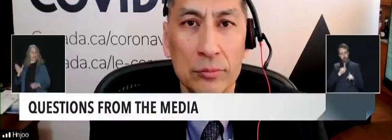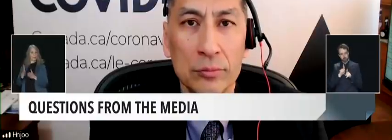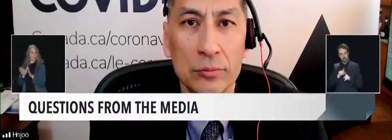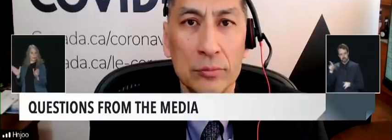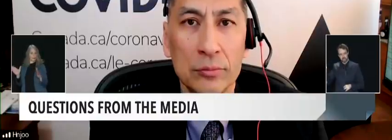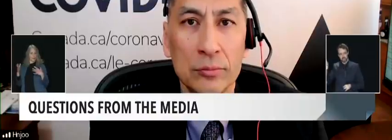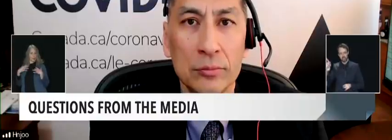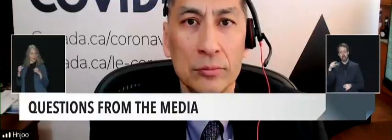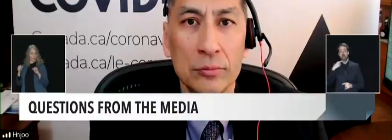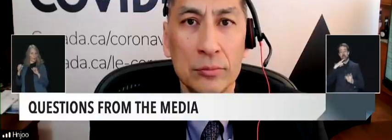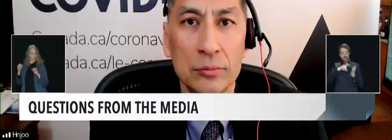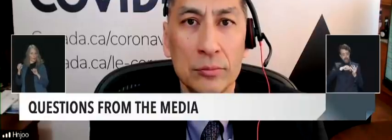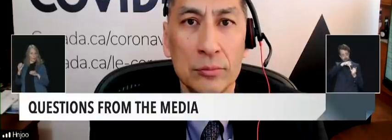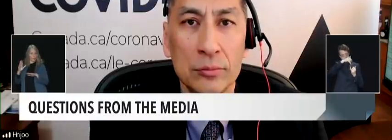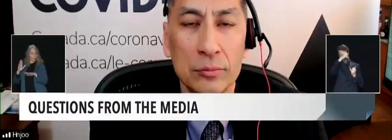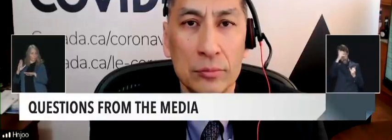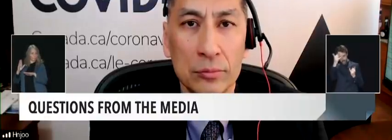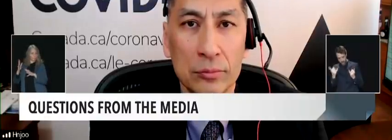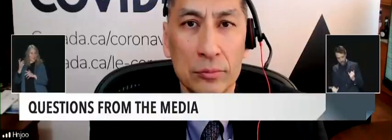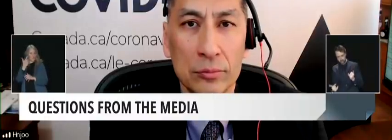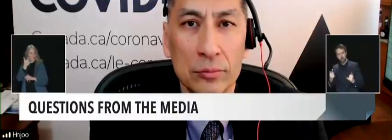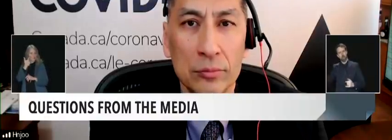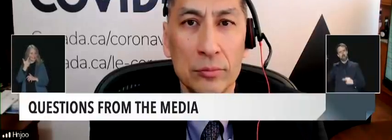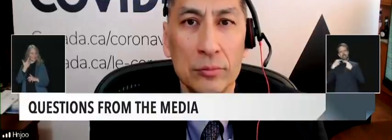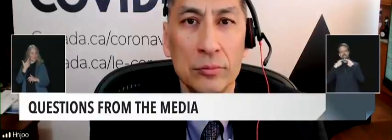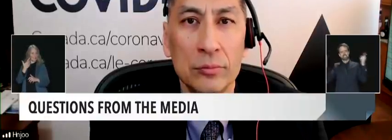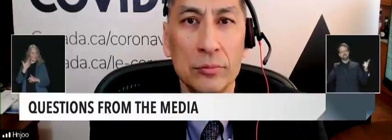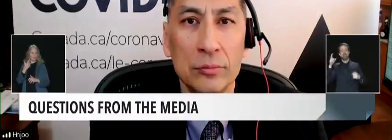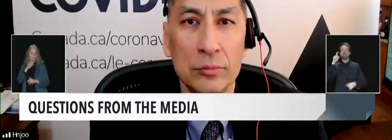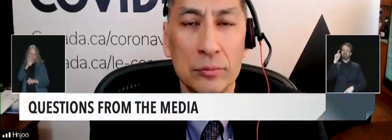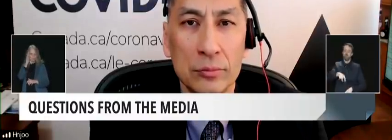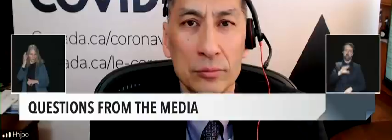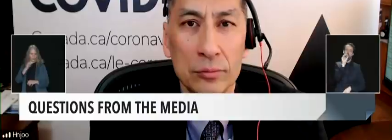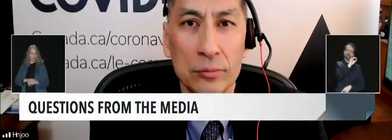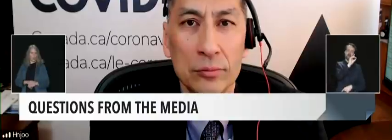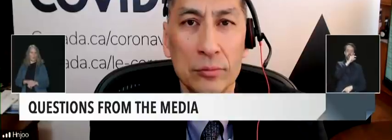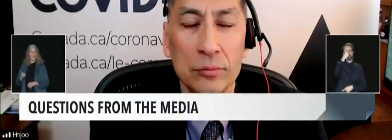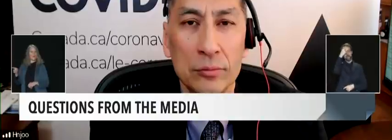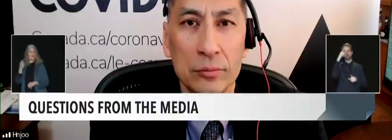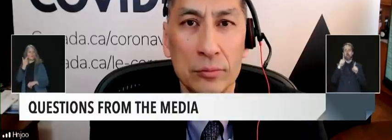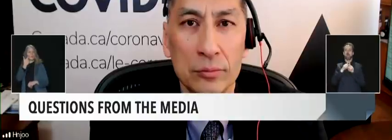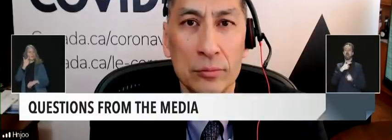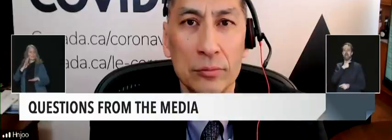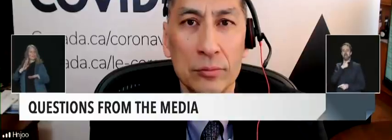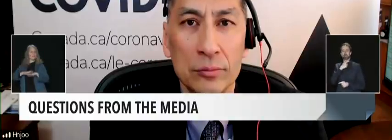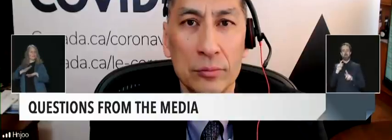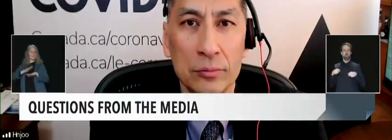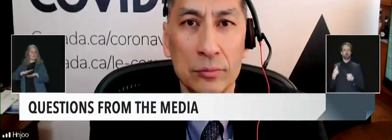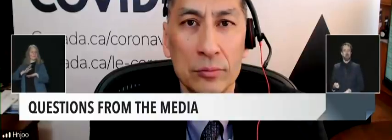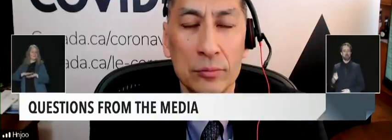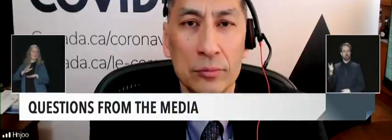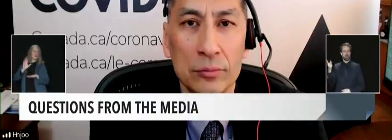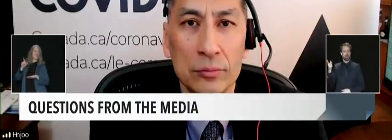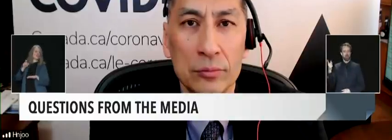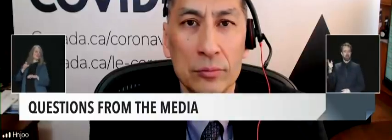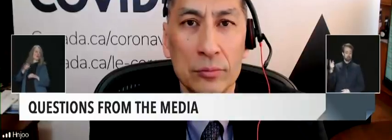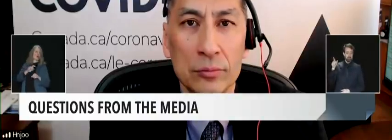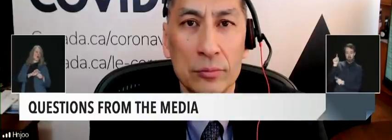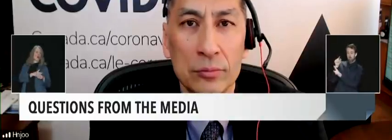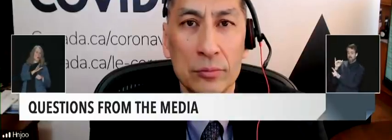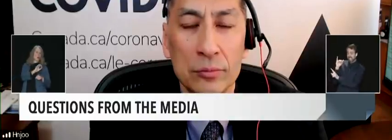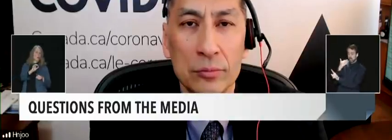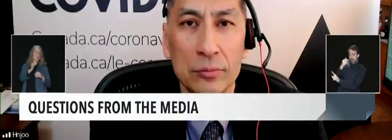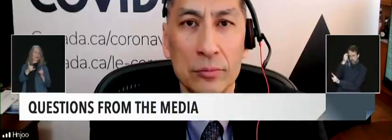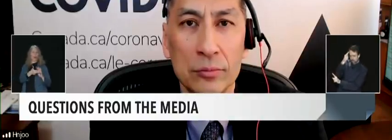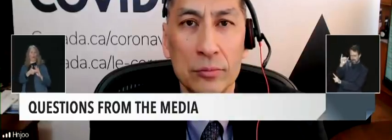grippe normale. Donc, si j'ai bien compris,'est ce que la santé publique là-bas propose. Ça